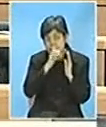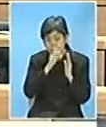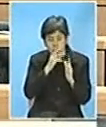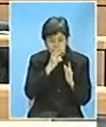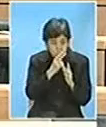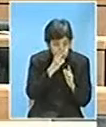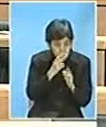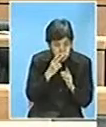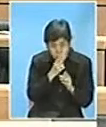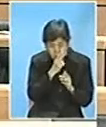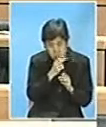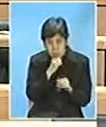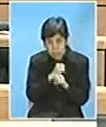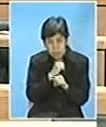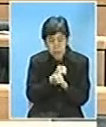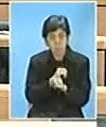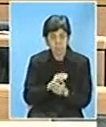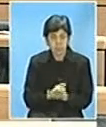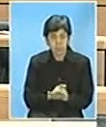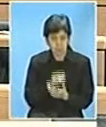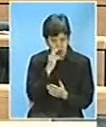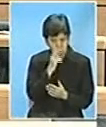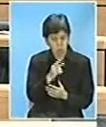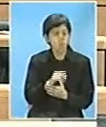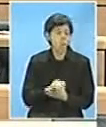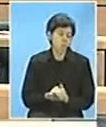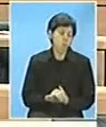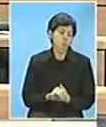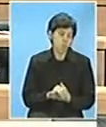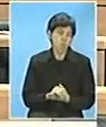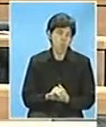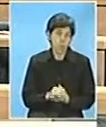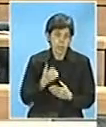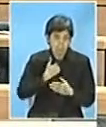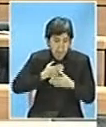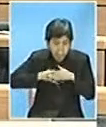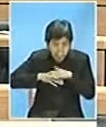มพูชานะครับที่จังหวัดปัญจินเมนเจยก็ทราบถึงปัญหาว่ามีการลักลอบ